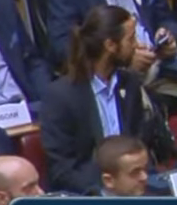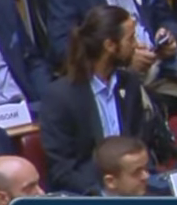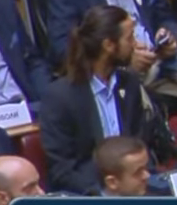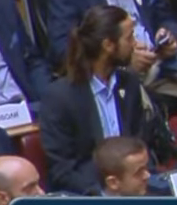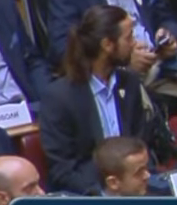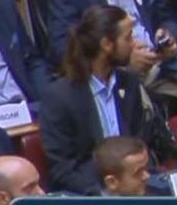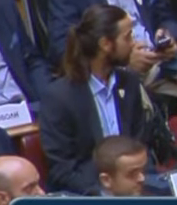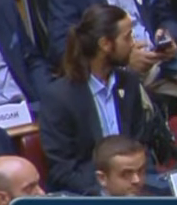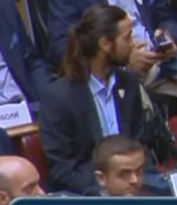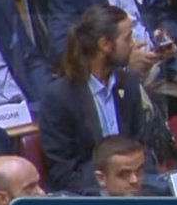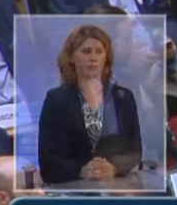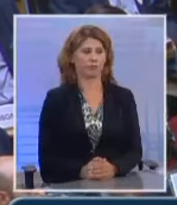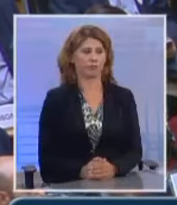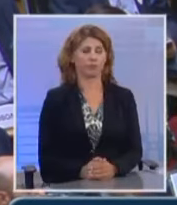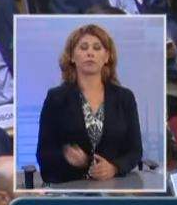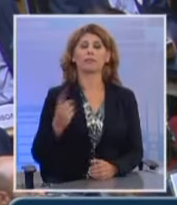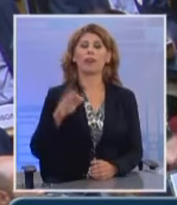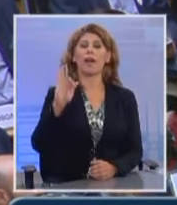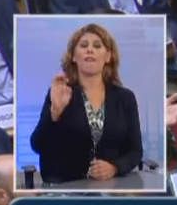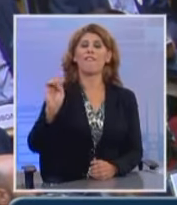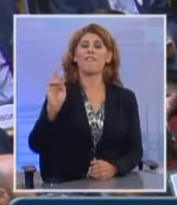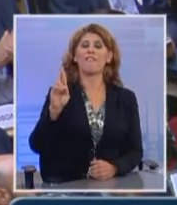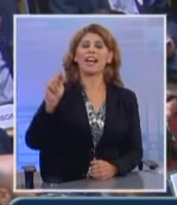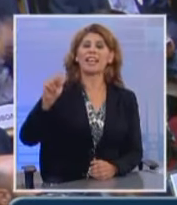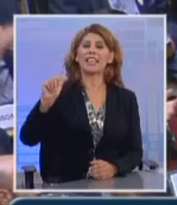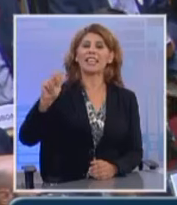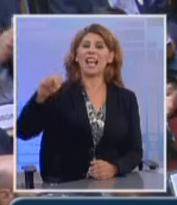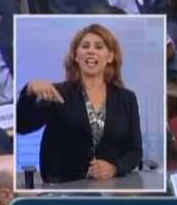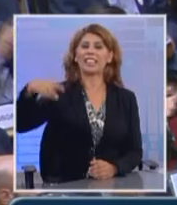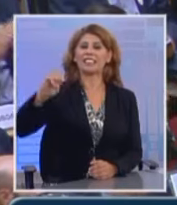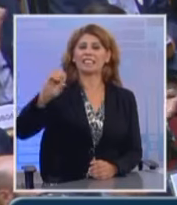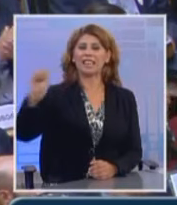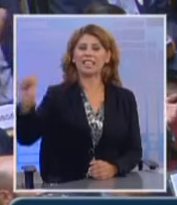και Φερνάντες Σε Τζον.